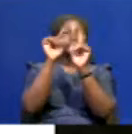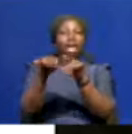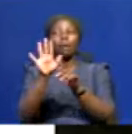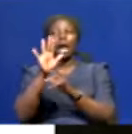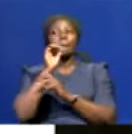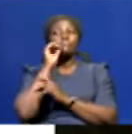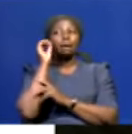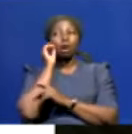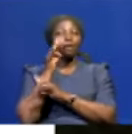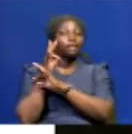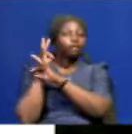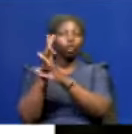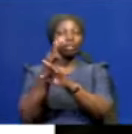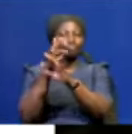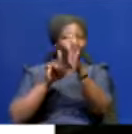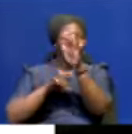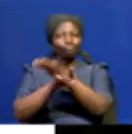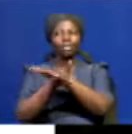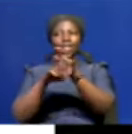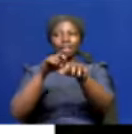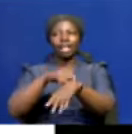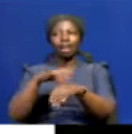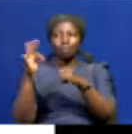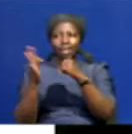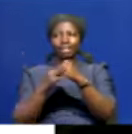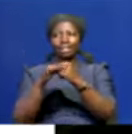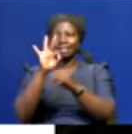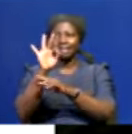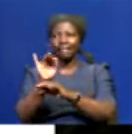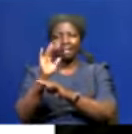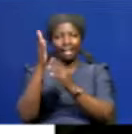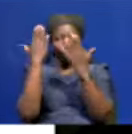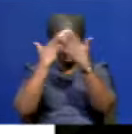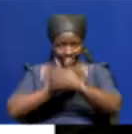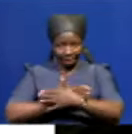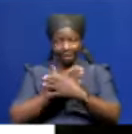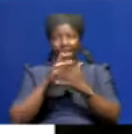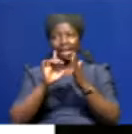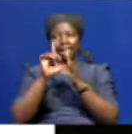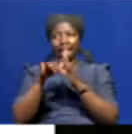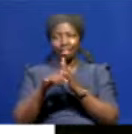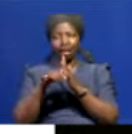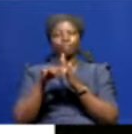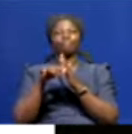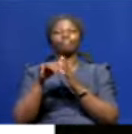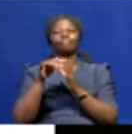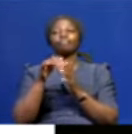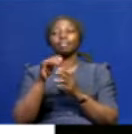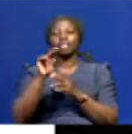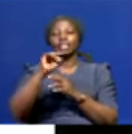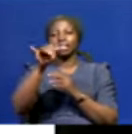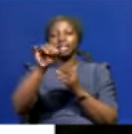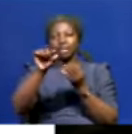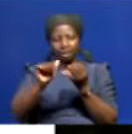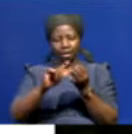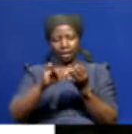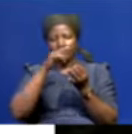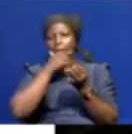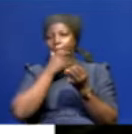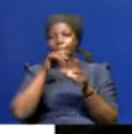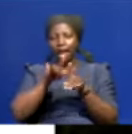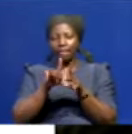home and forced entry at around 8:30 p.m. before driving off Njenga, his brother, and a personal